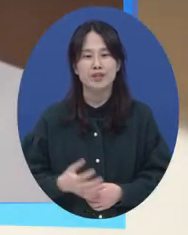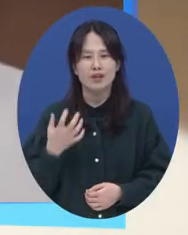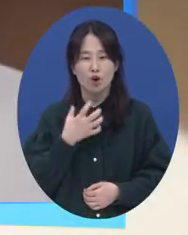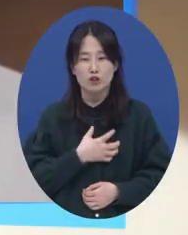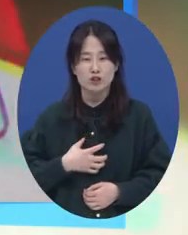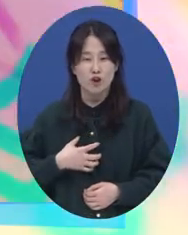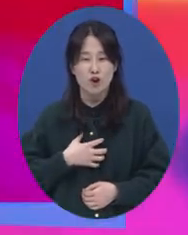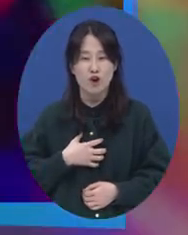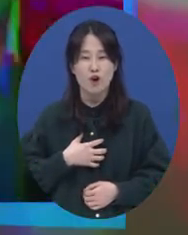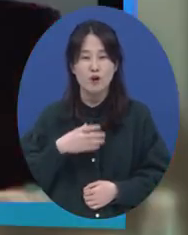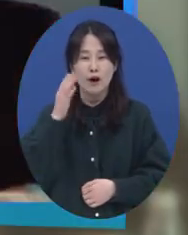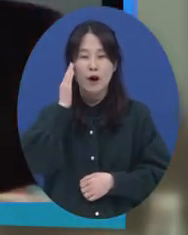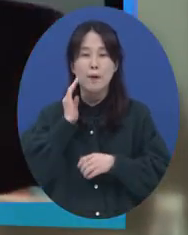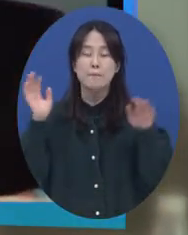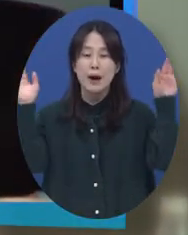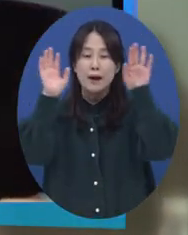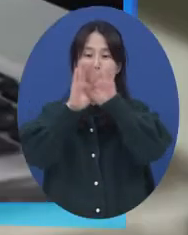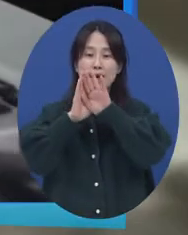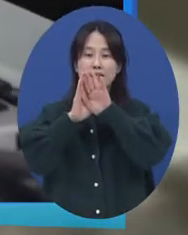걱정은 밤하늘에